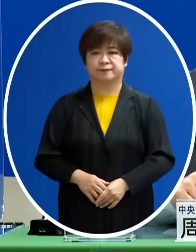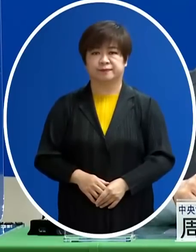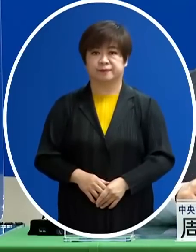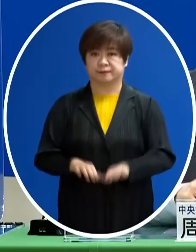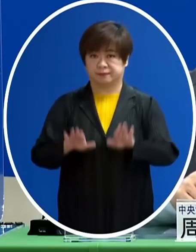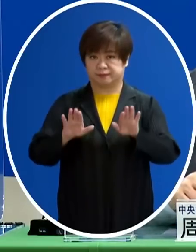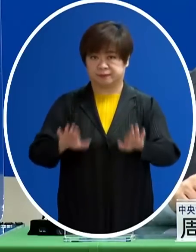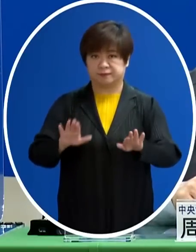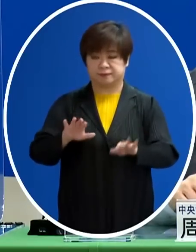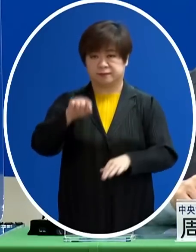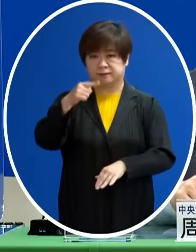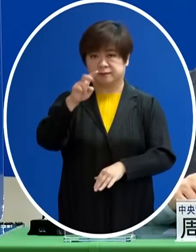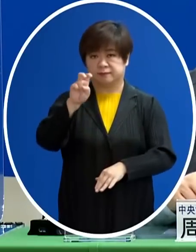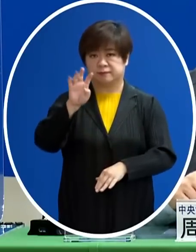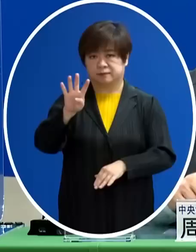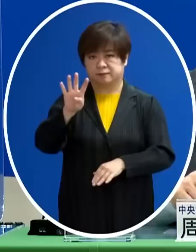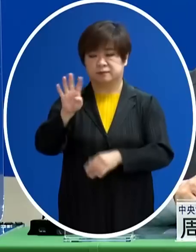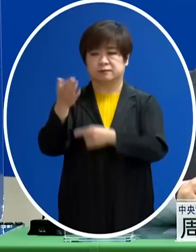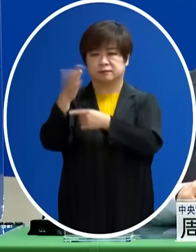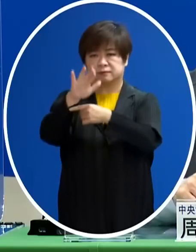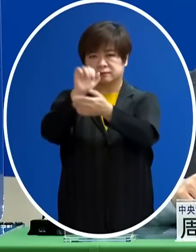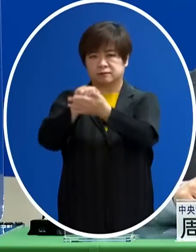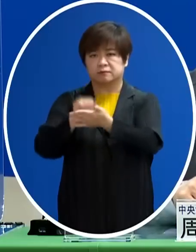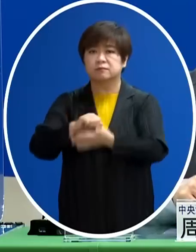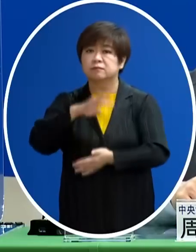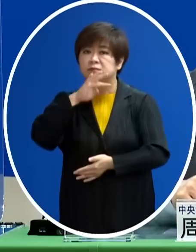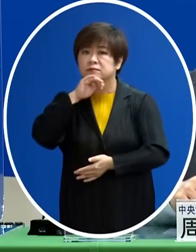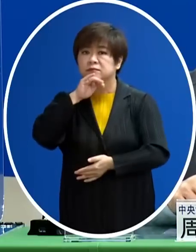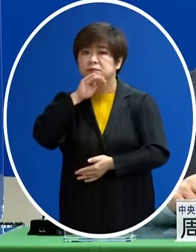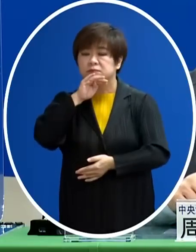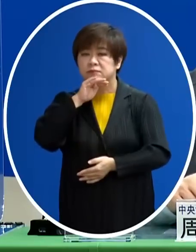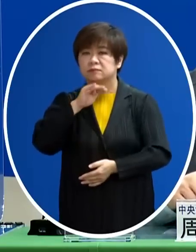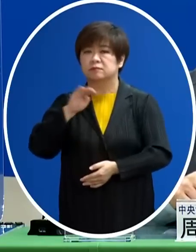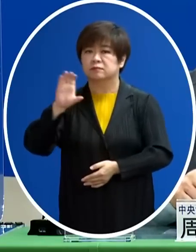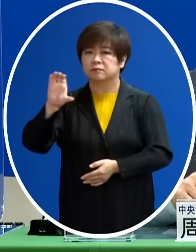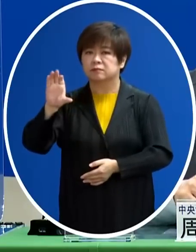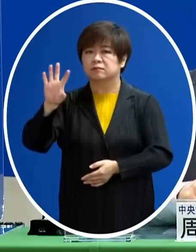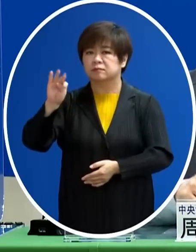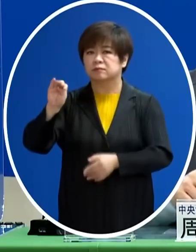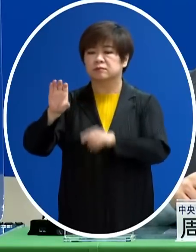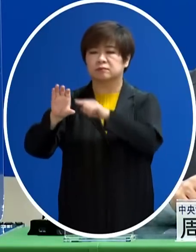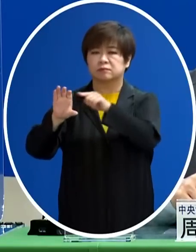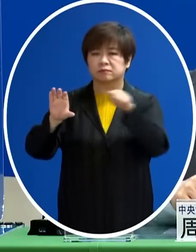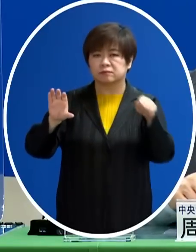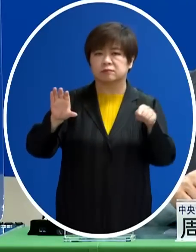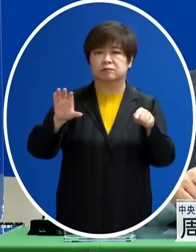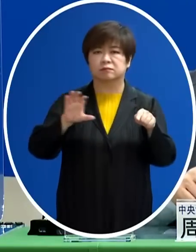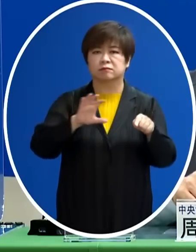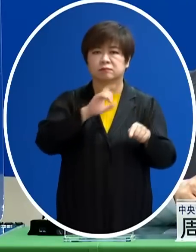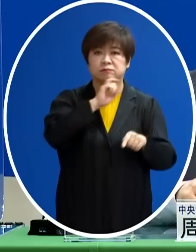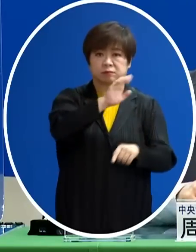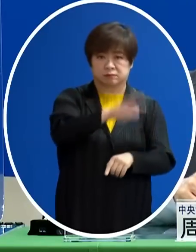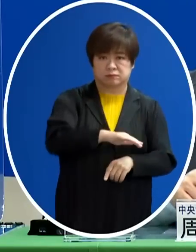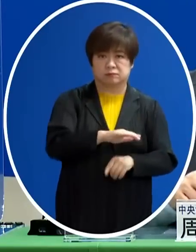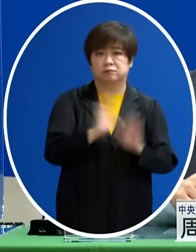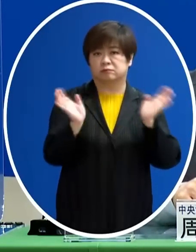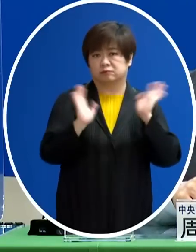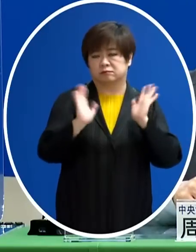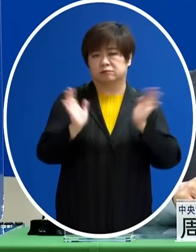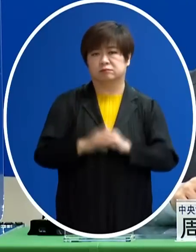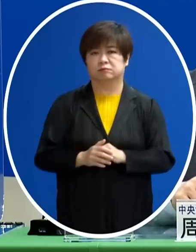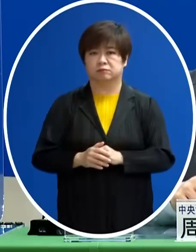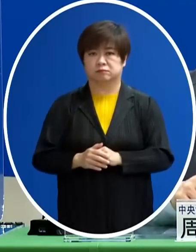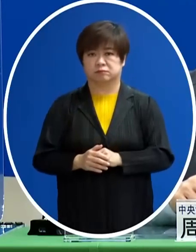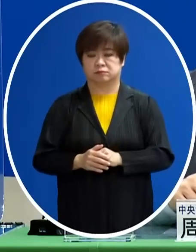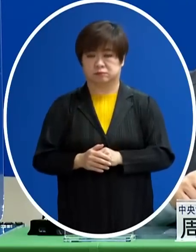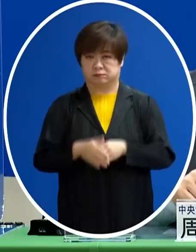那今天的124例死亡的年龄层是从90多岁哈，到有一位是小于10岁的这个个案。那这